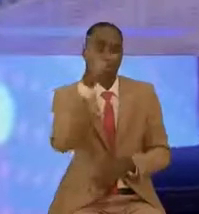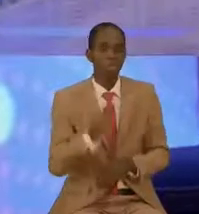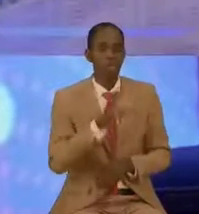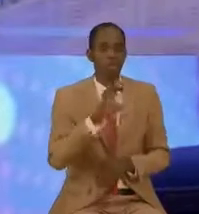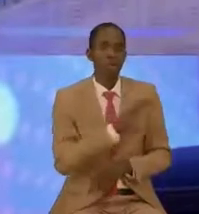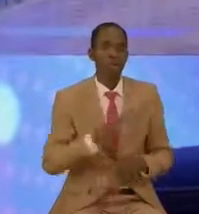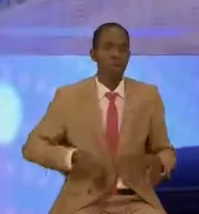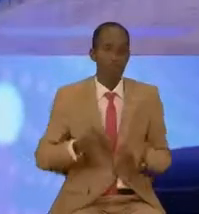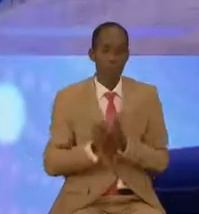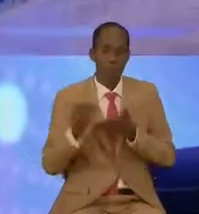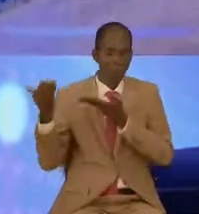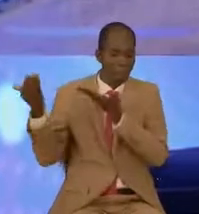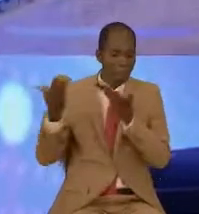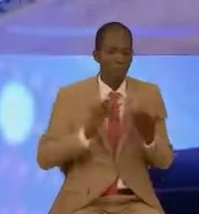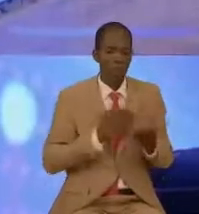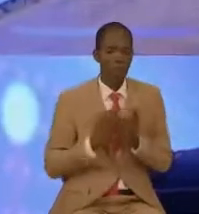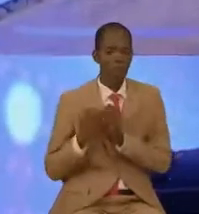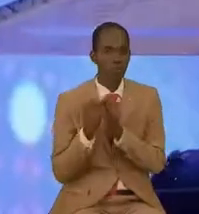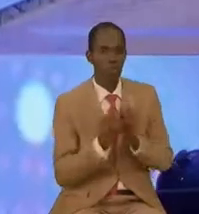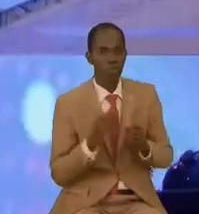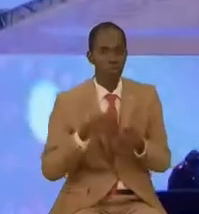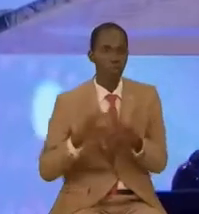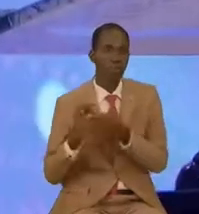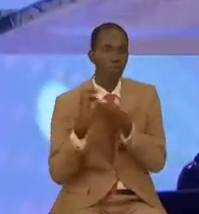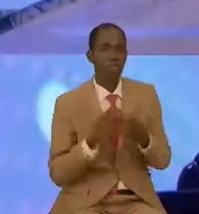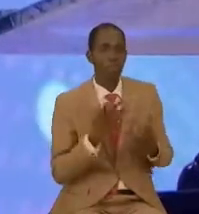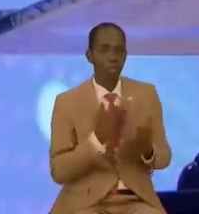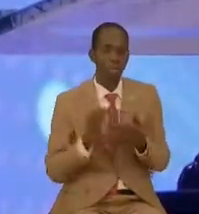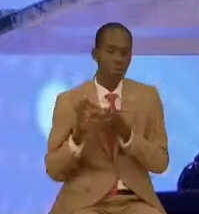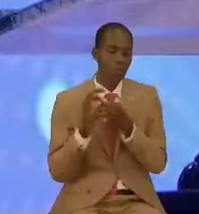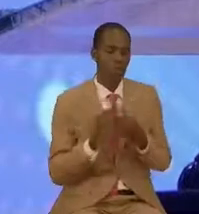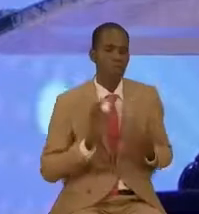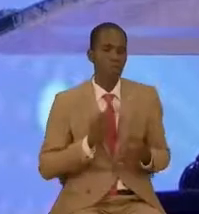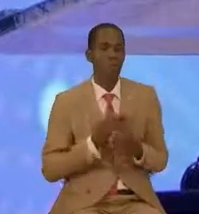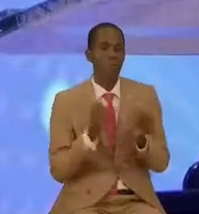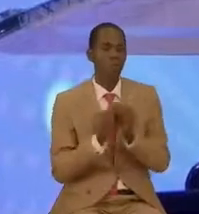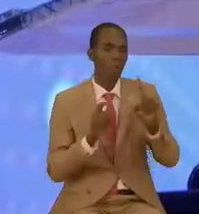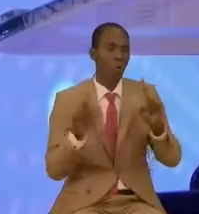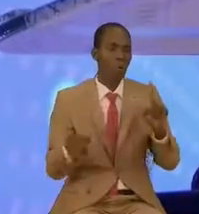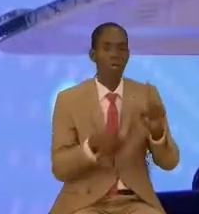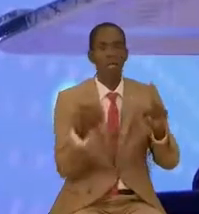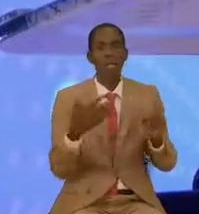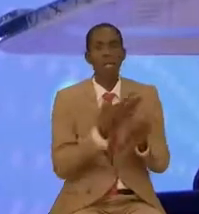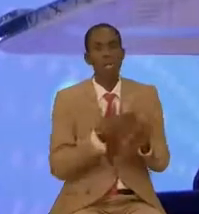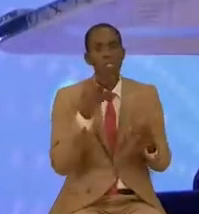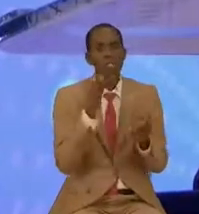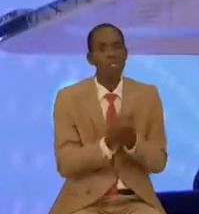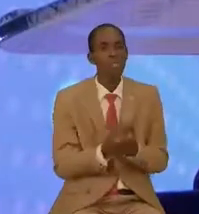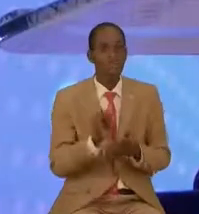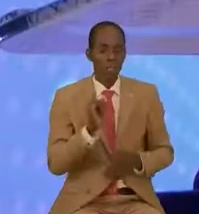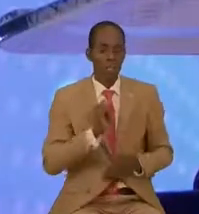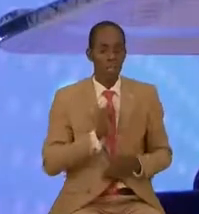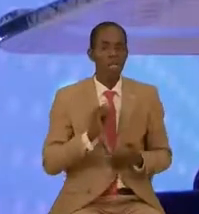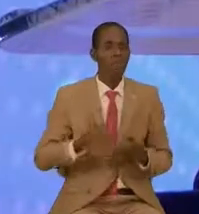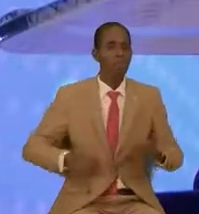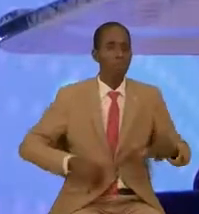Christ qui nous unit, qui nous réconcilie avec Dieu, qui nous unit l'un à l'autre et dit,